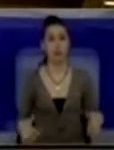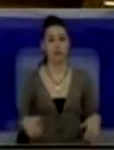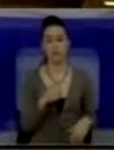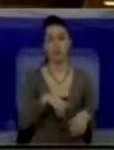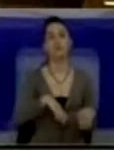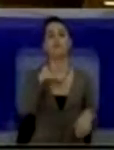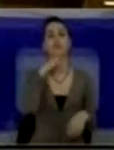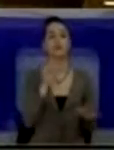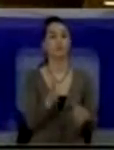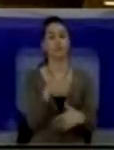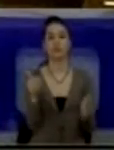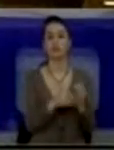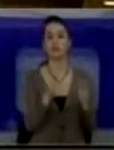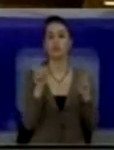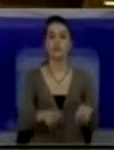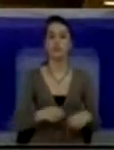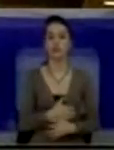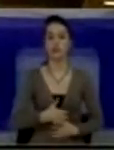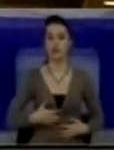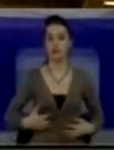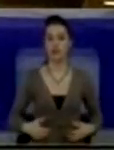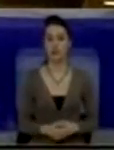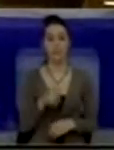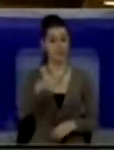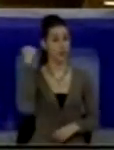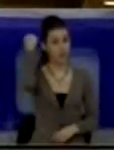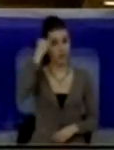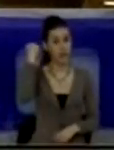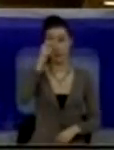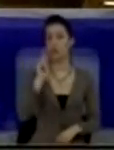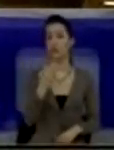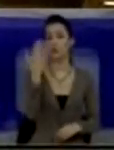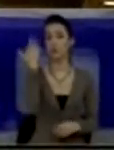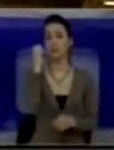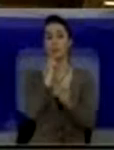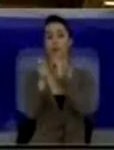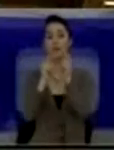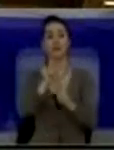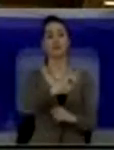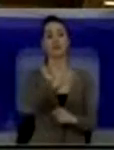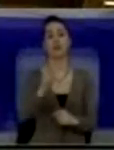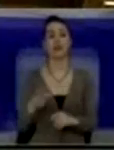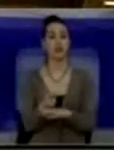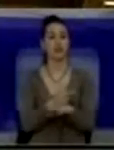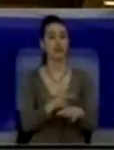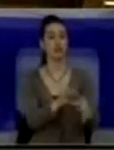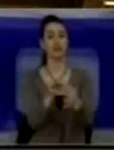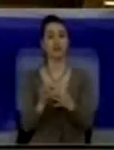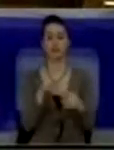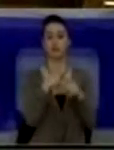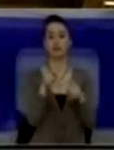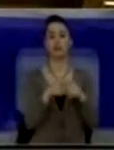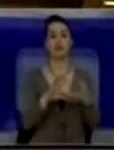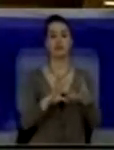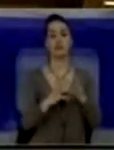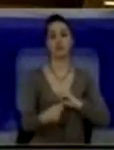pangopshëm. Kosova kishte mundësi të bënte marrëveshje bilaterale me vendet e tjera për të rregulluar këtë çështje.